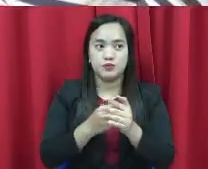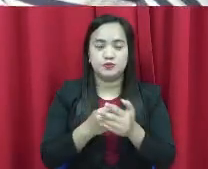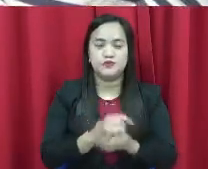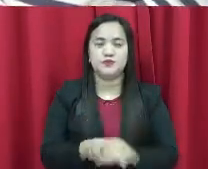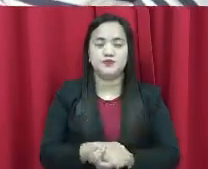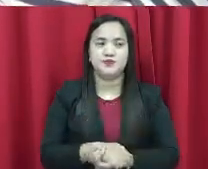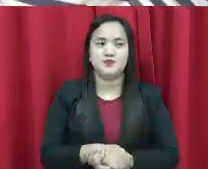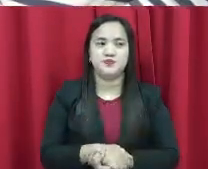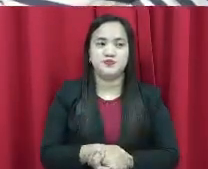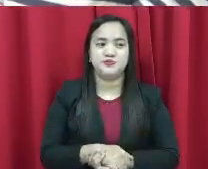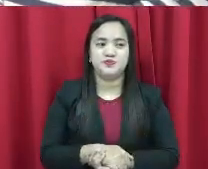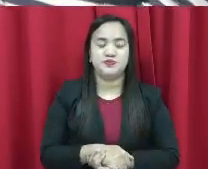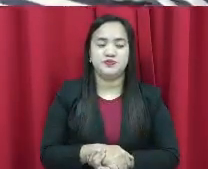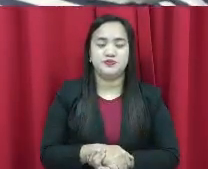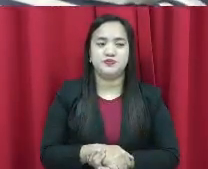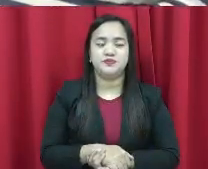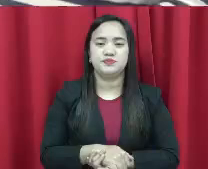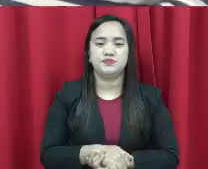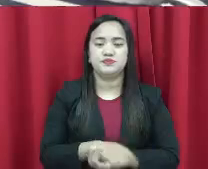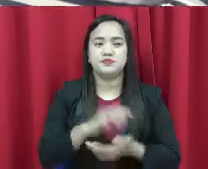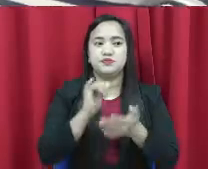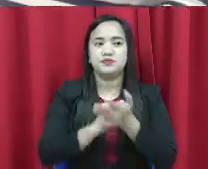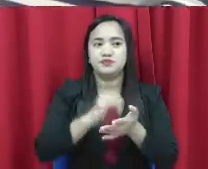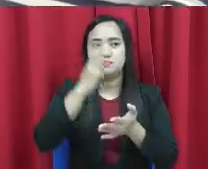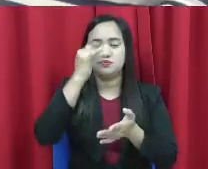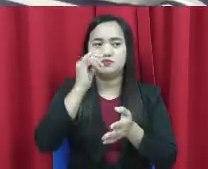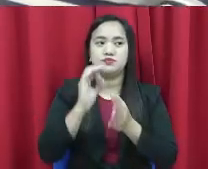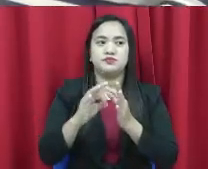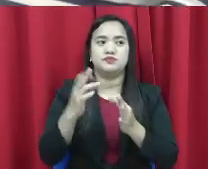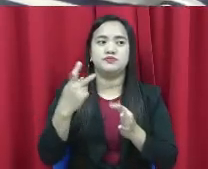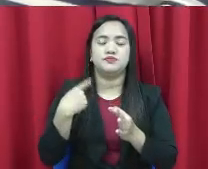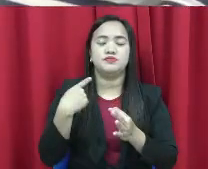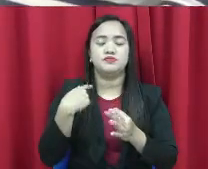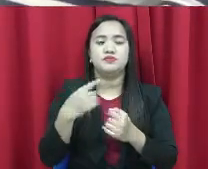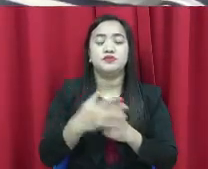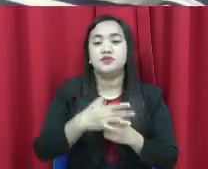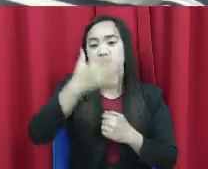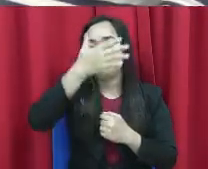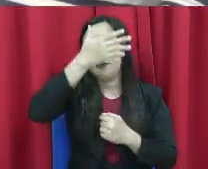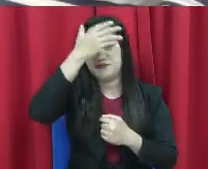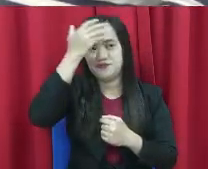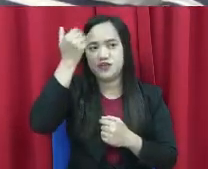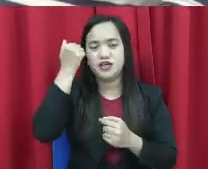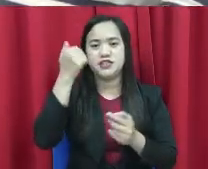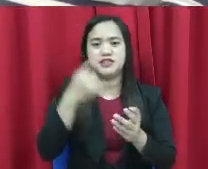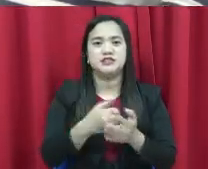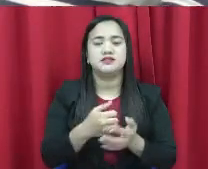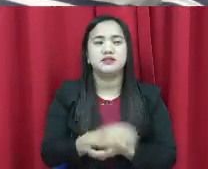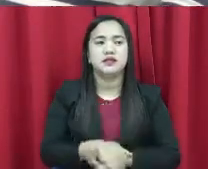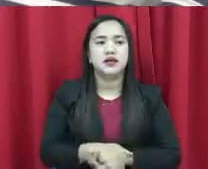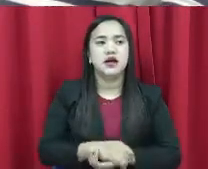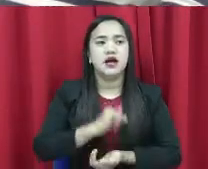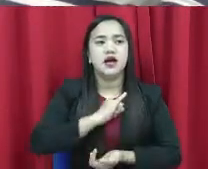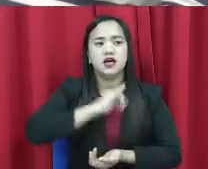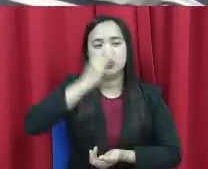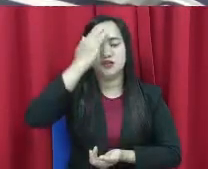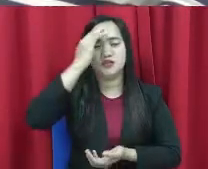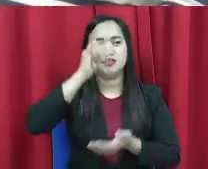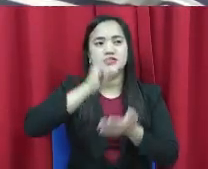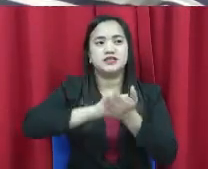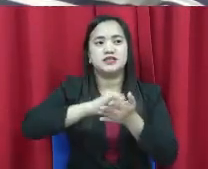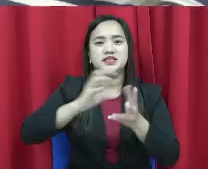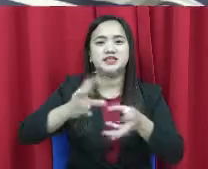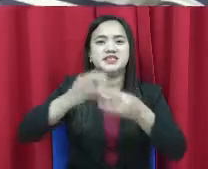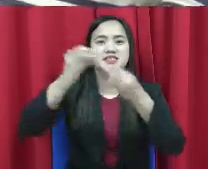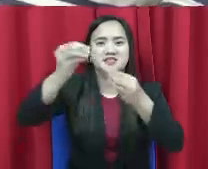ko kaya nga kung may makalimutan man ako mamaya at least alam niya at mamaya papaalala niya yung